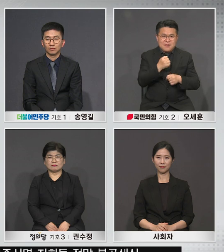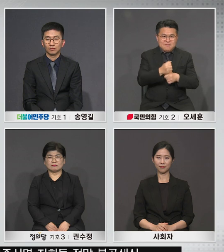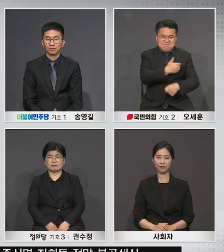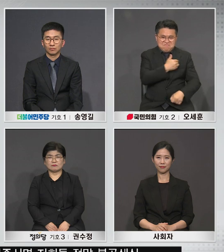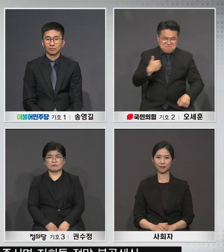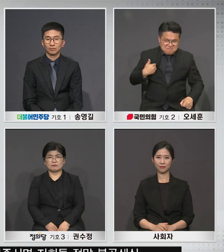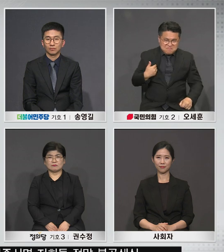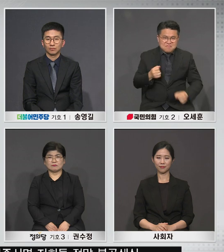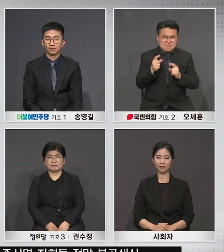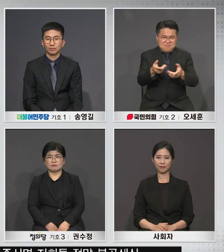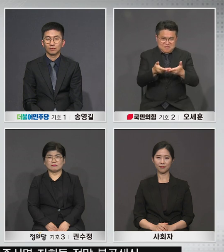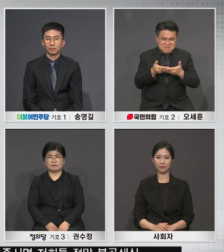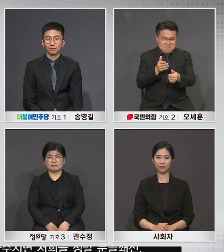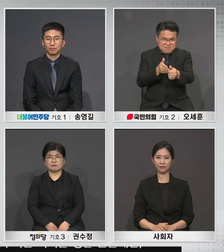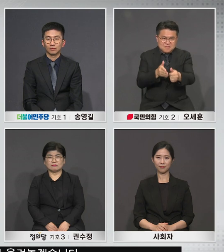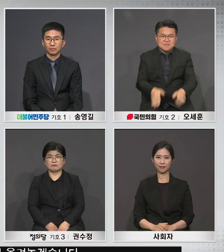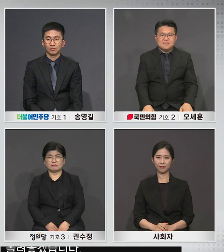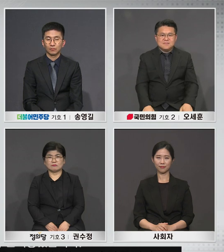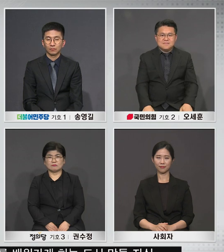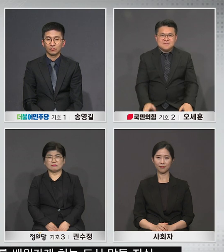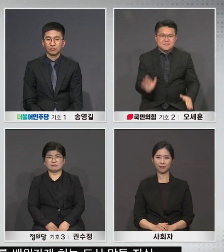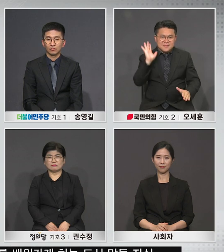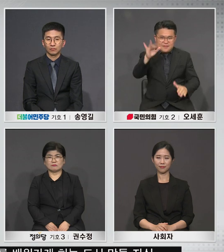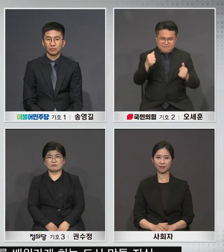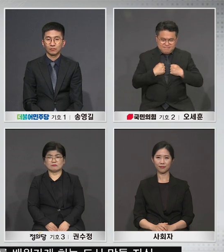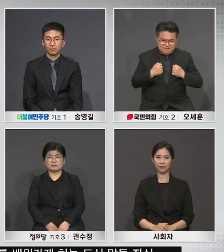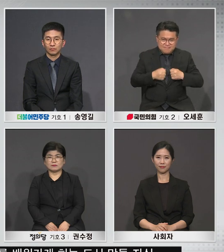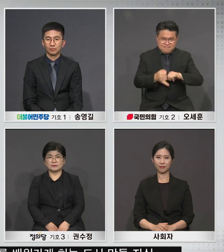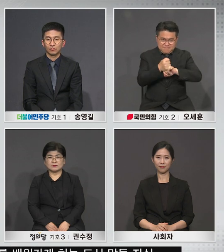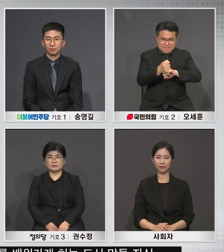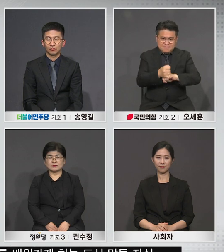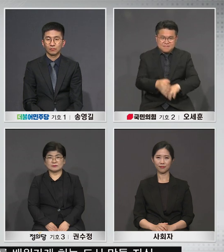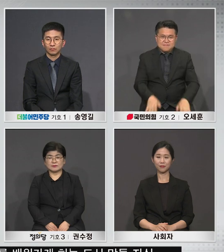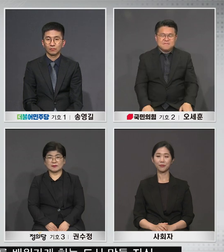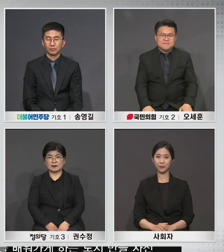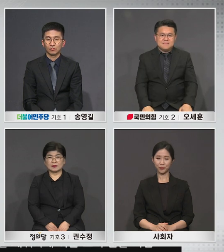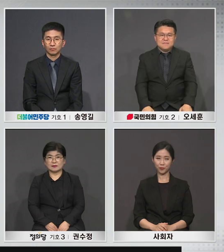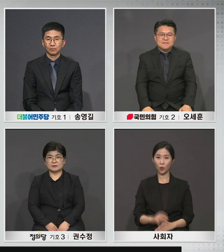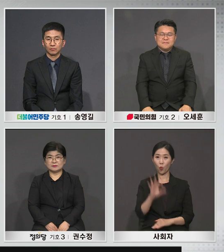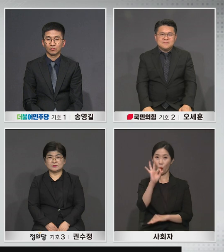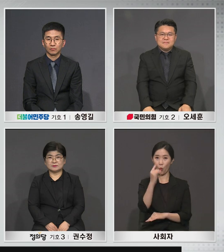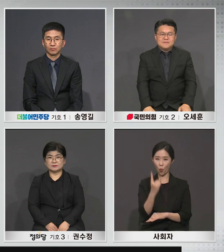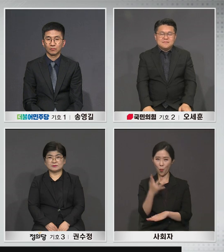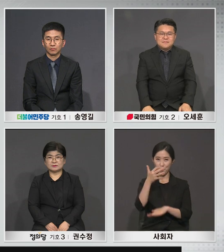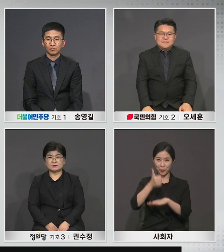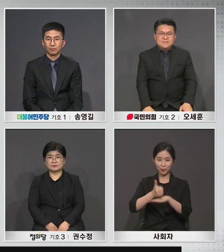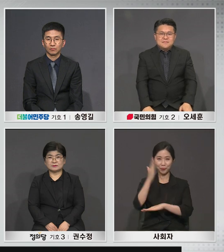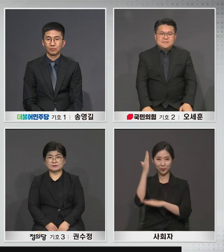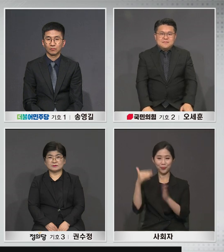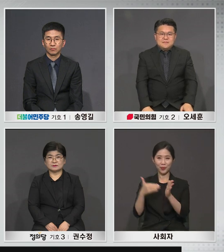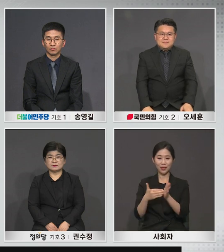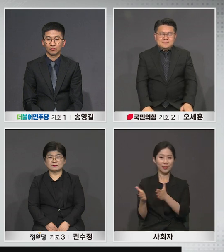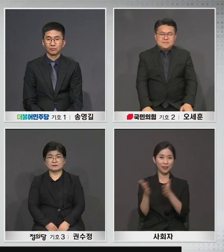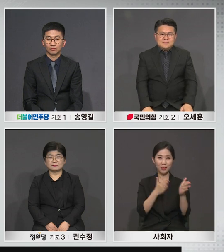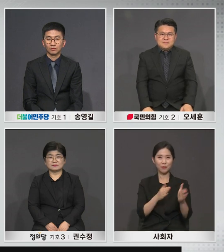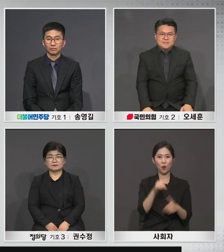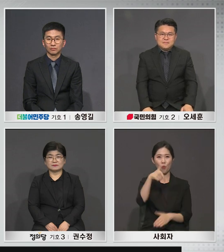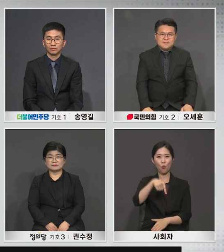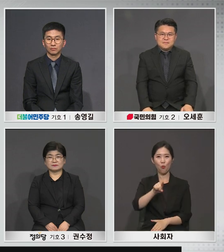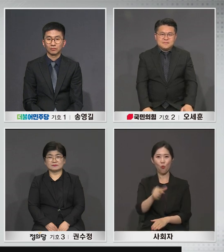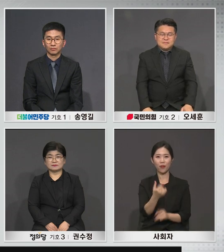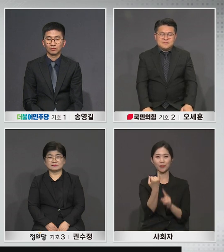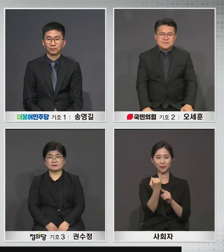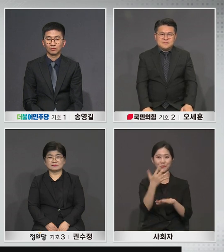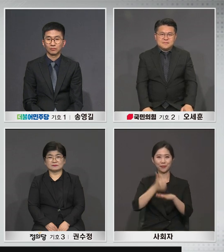기회 한번 더 주십시오. 열심히 뛰겠습니다. 네, 공세윤 후보의 마무리 발언 들었고요. 이번에는 건수정 후보의 마무리 발언입니다.